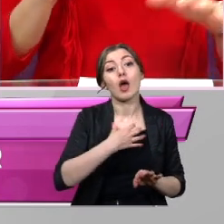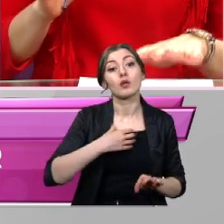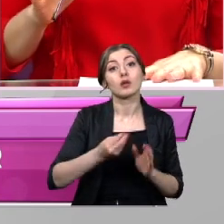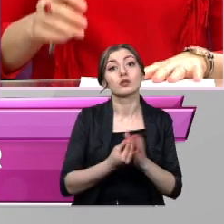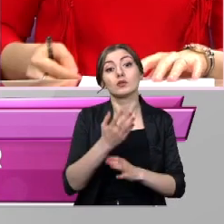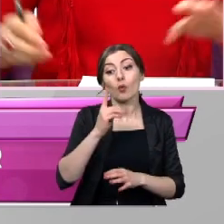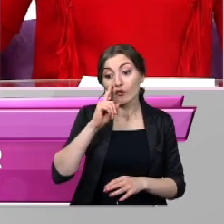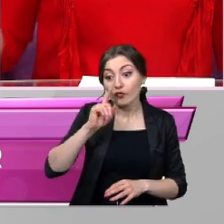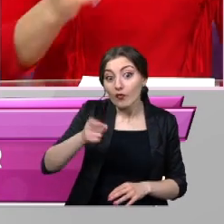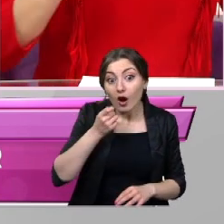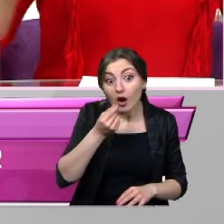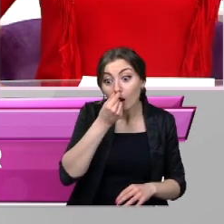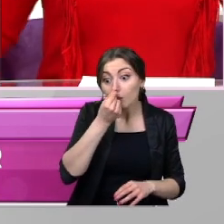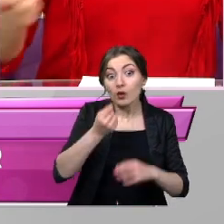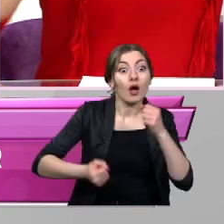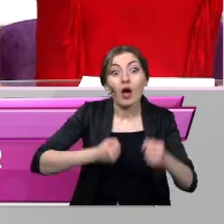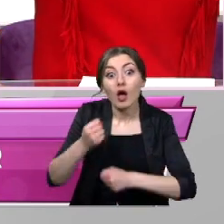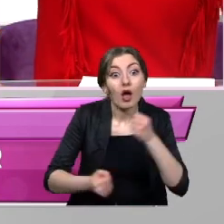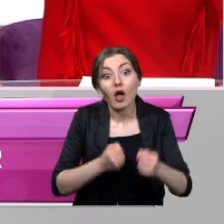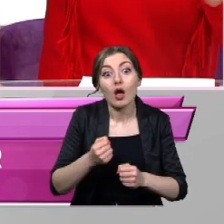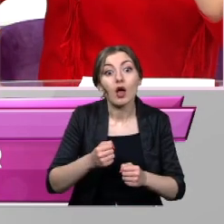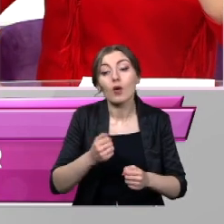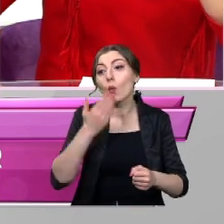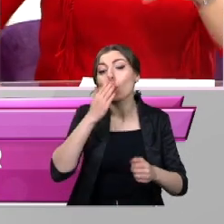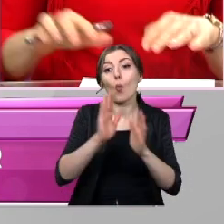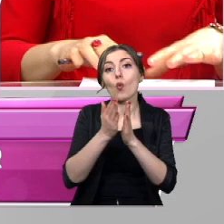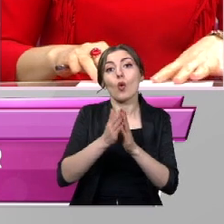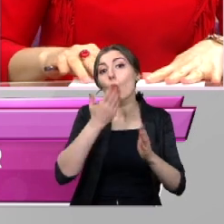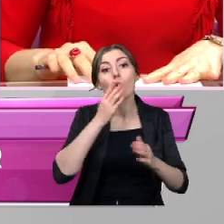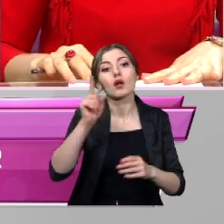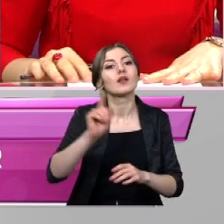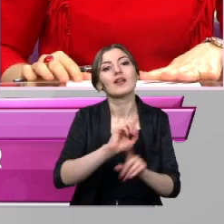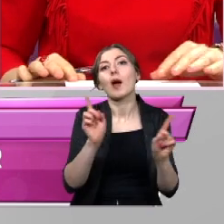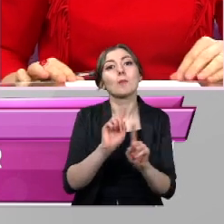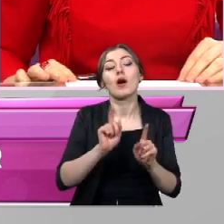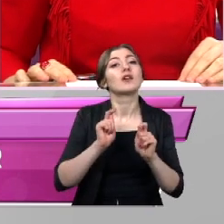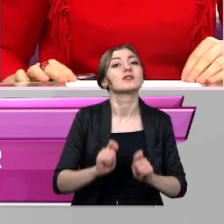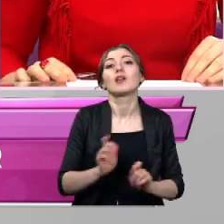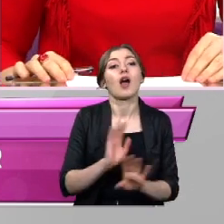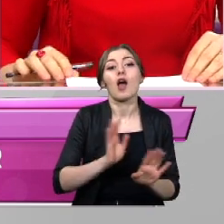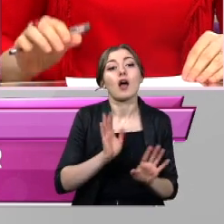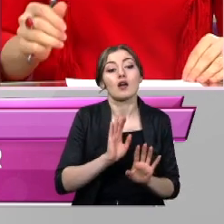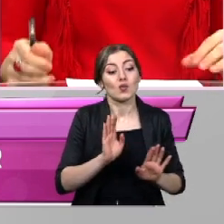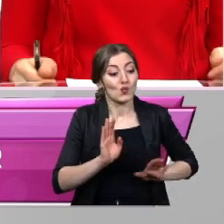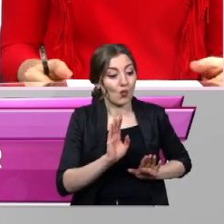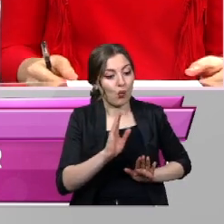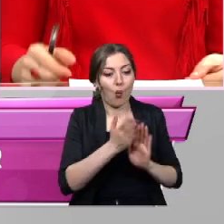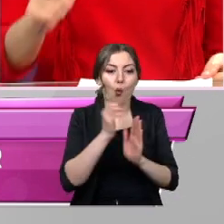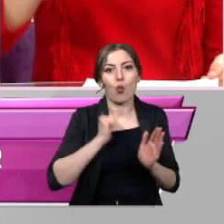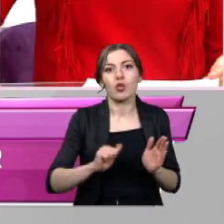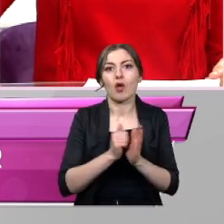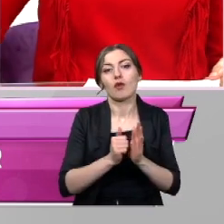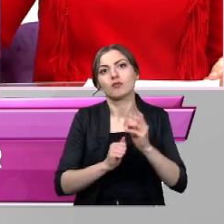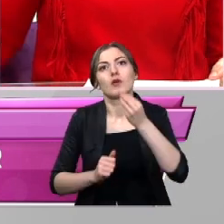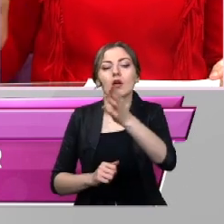Ertesi sabah onu fark ediyor halde uzundur 3D ödevi okula götürüyor Hayır yani bunu yapmayın bakın yani o zaman